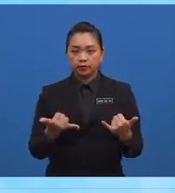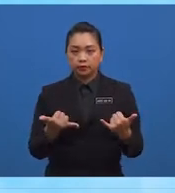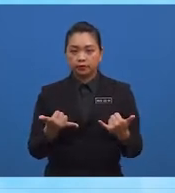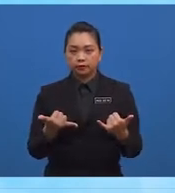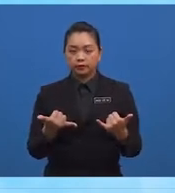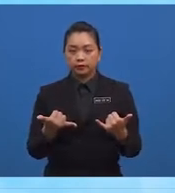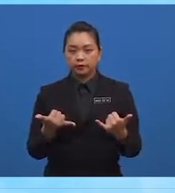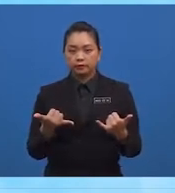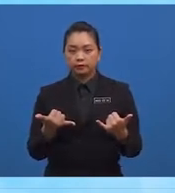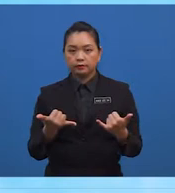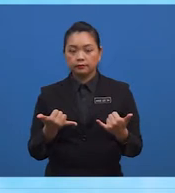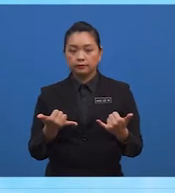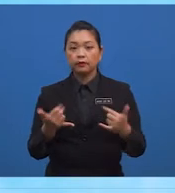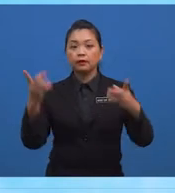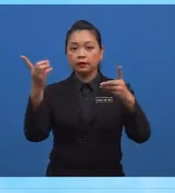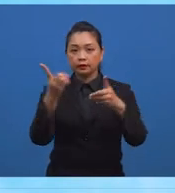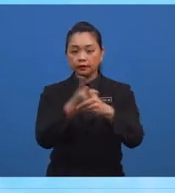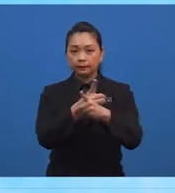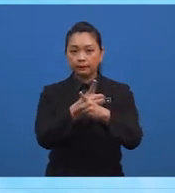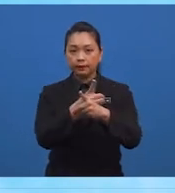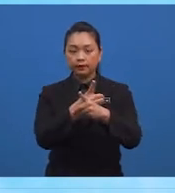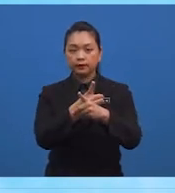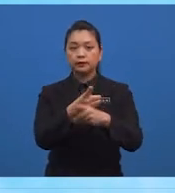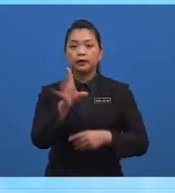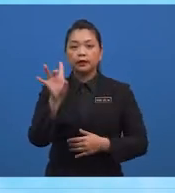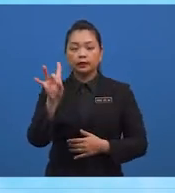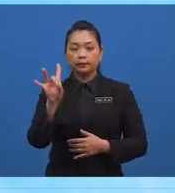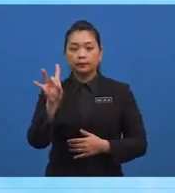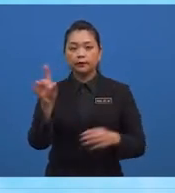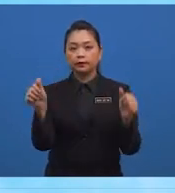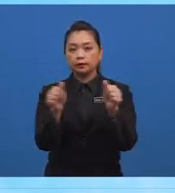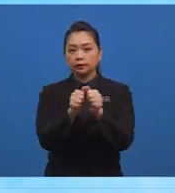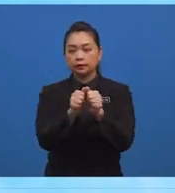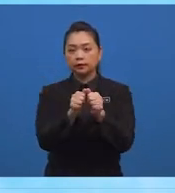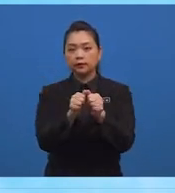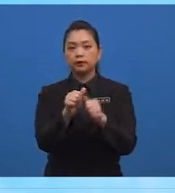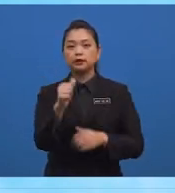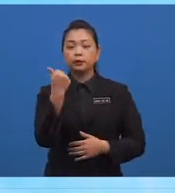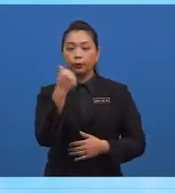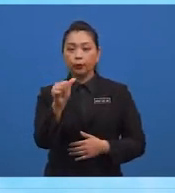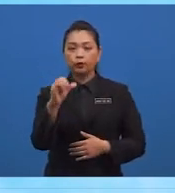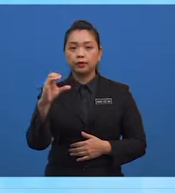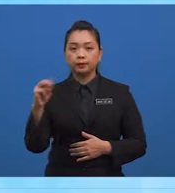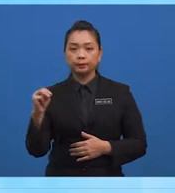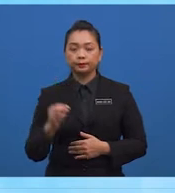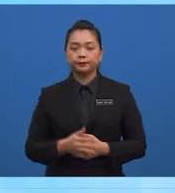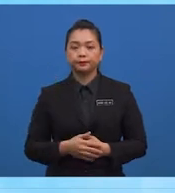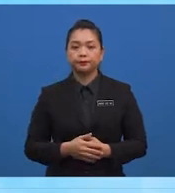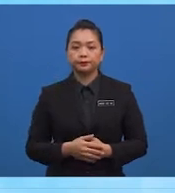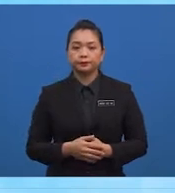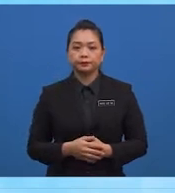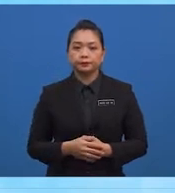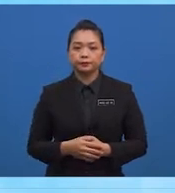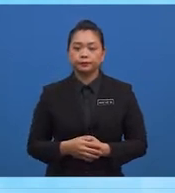Sekarang, kita darabkan 8 cm dengan 10 cm.